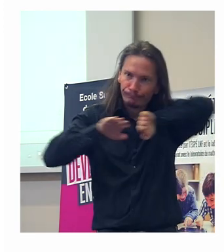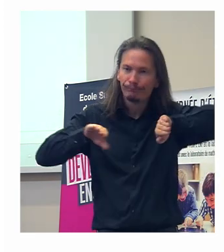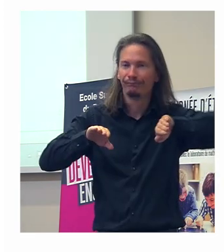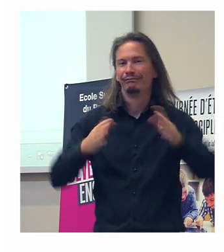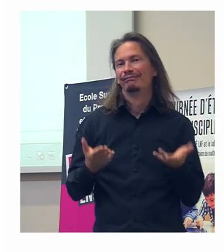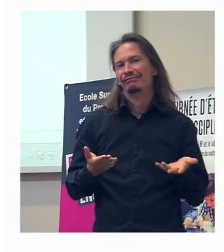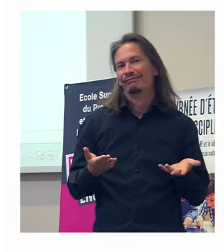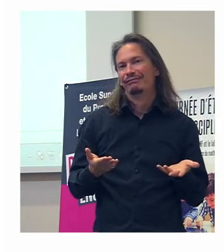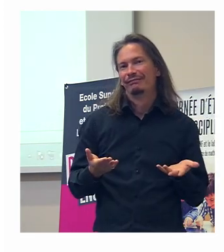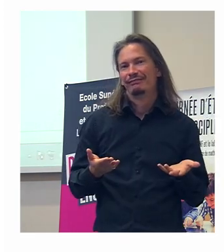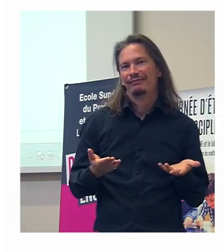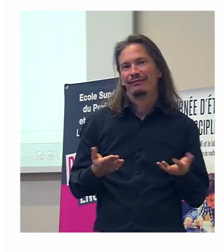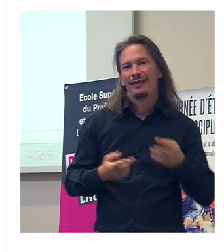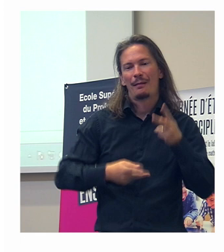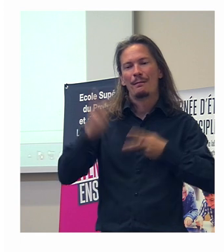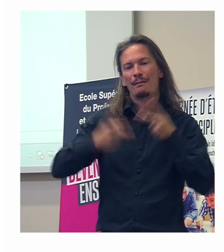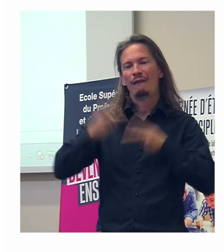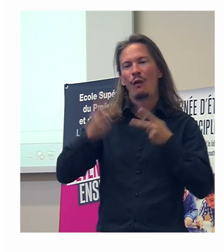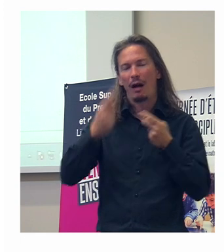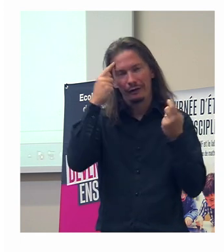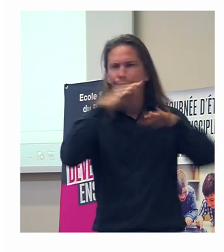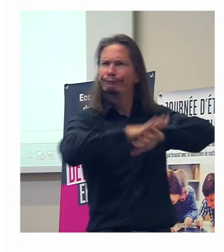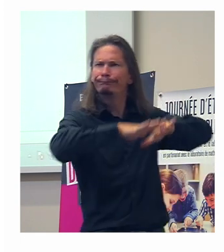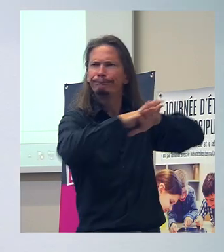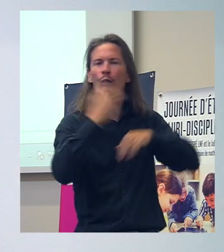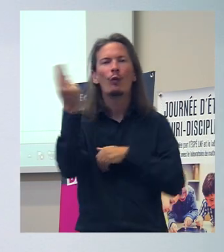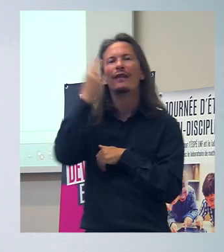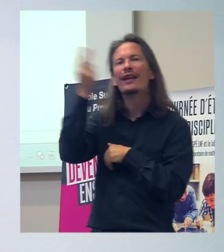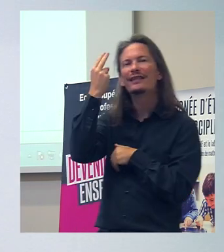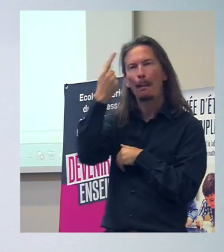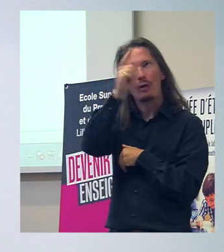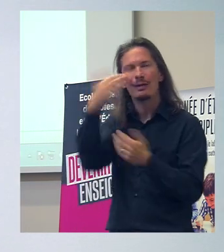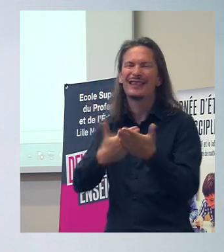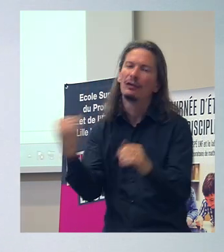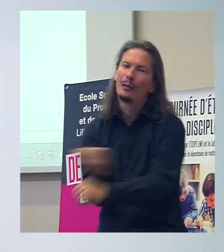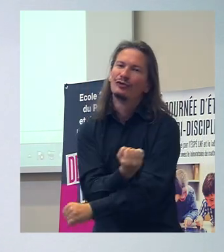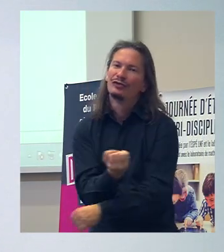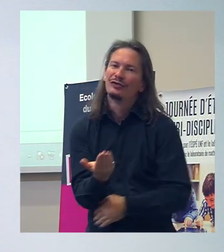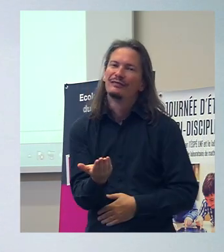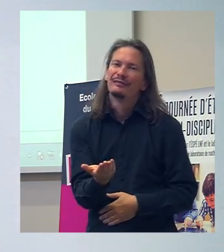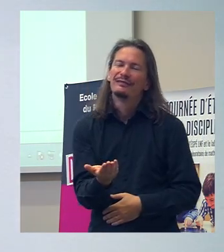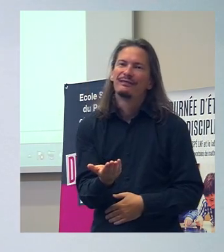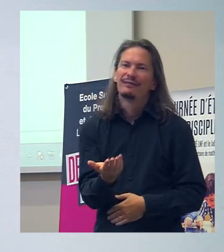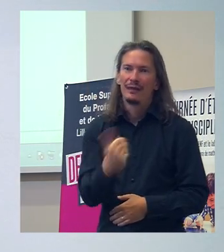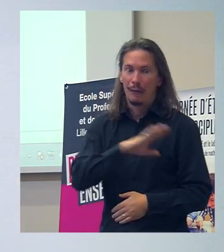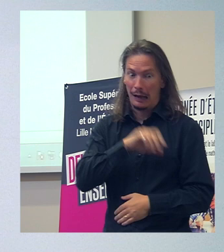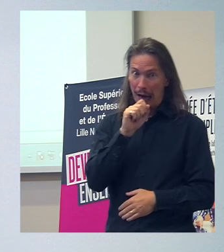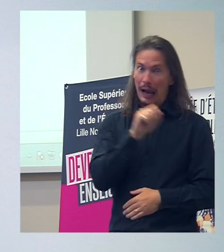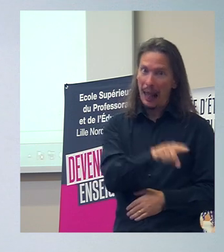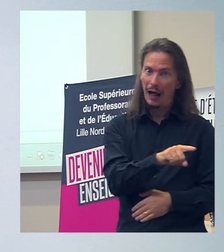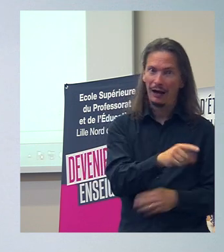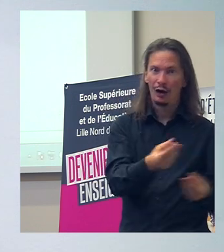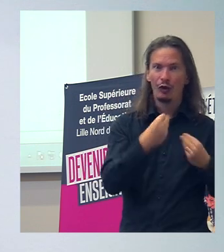toujours prise avec cette spécificité dans les universités, c'est un peu dommage, parce que c'est là où on est le